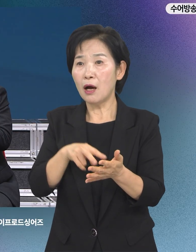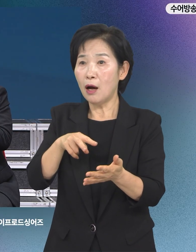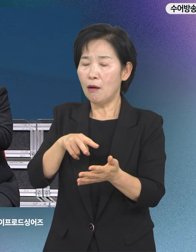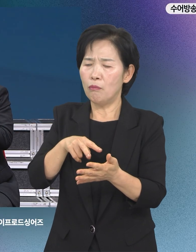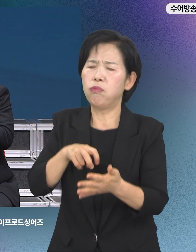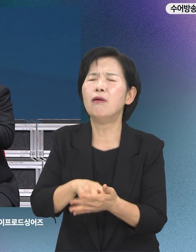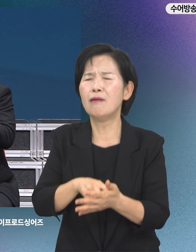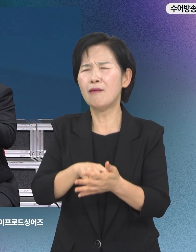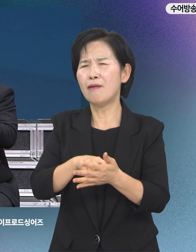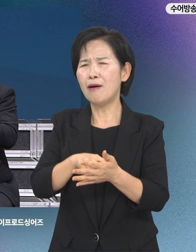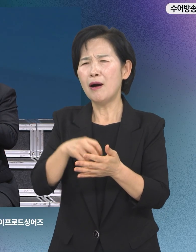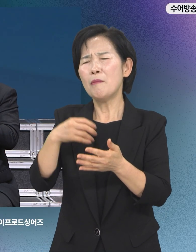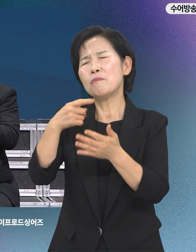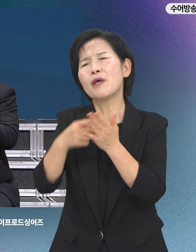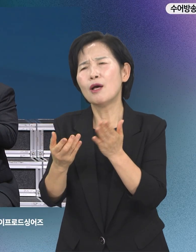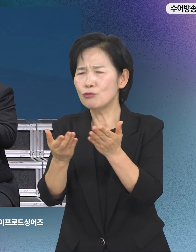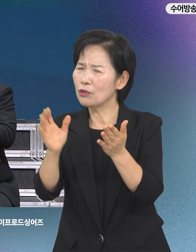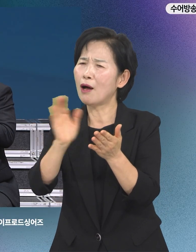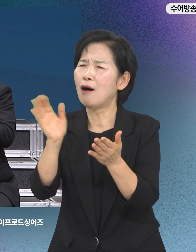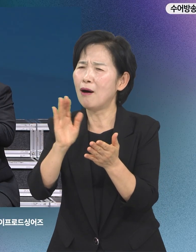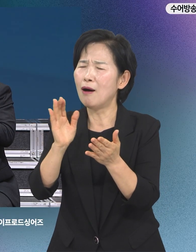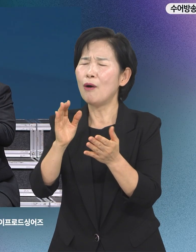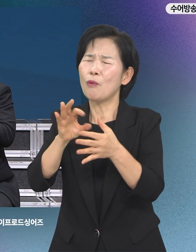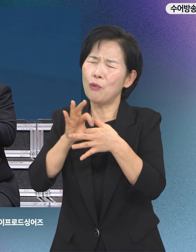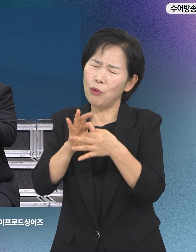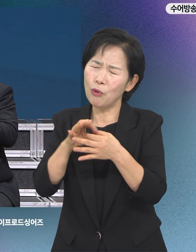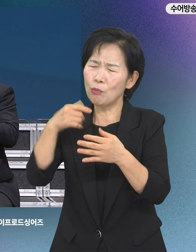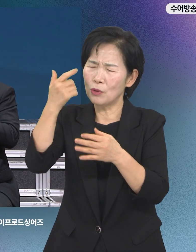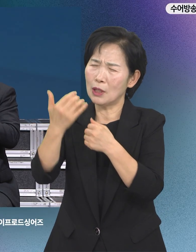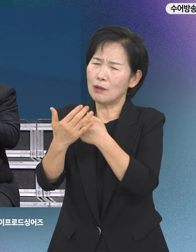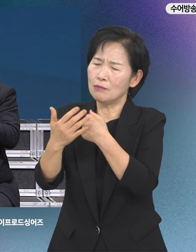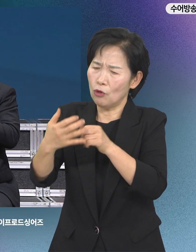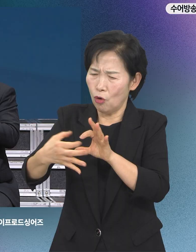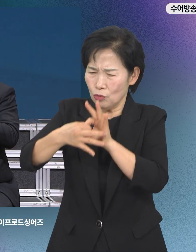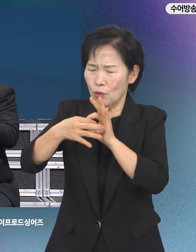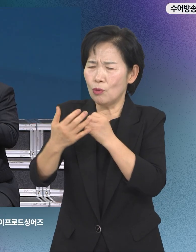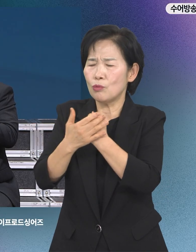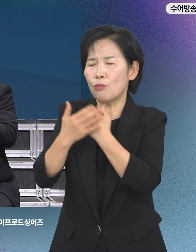권사님 피해를 드리지 않을 테니까 연락처만 주세요 라고 부탁을 드렸습니다.